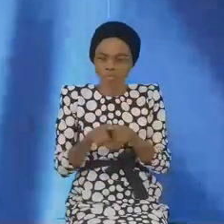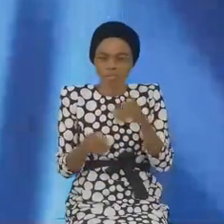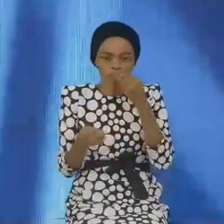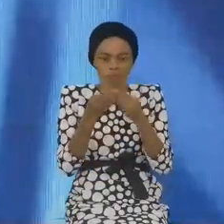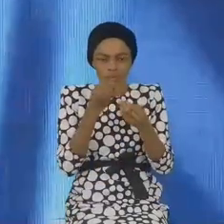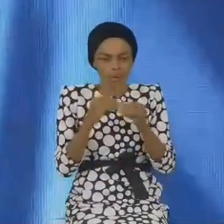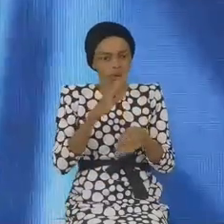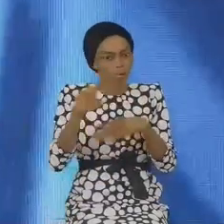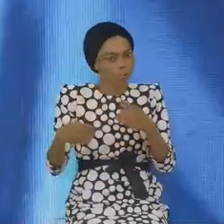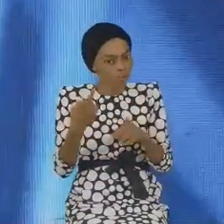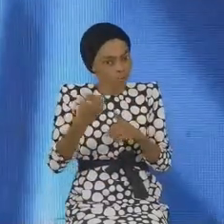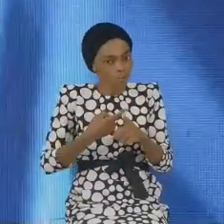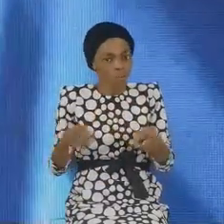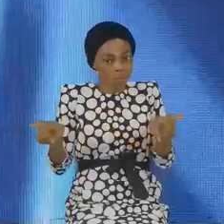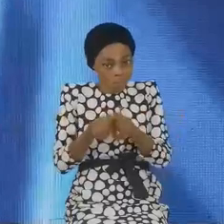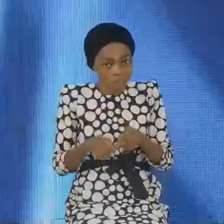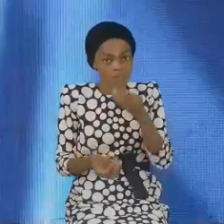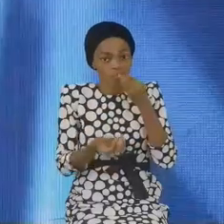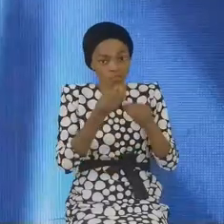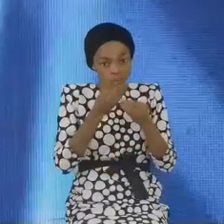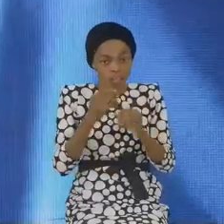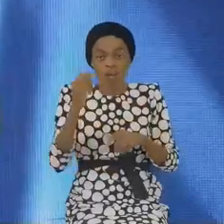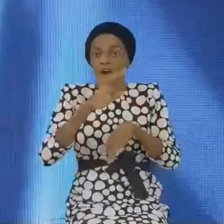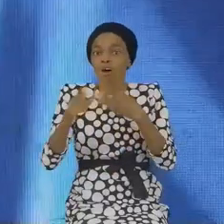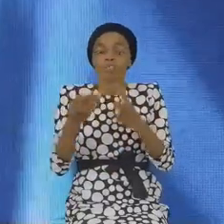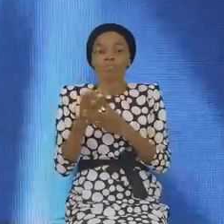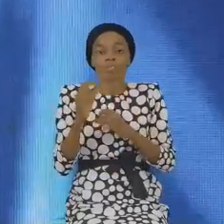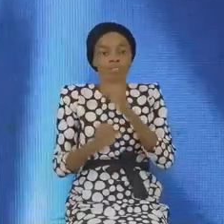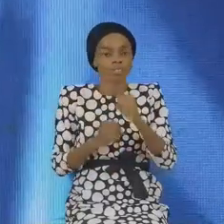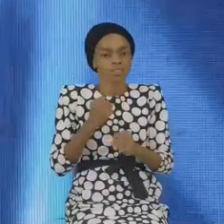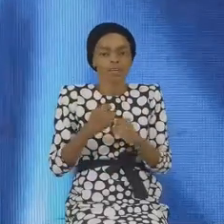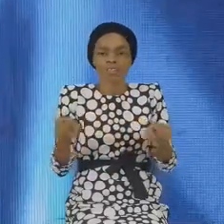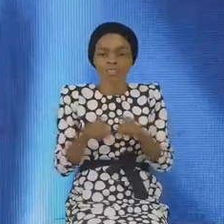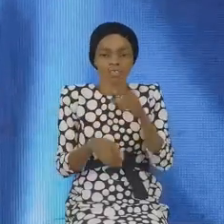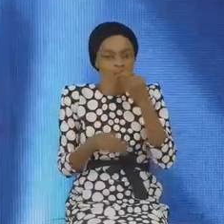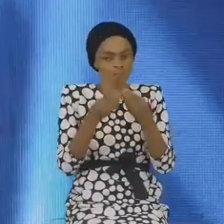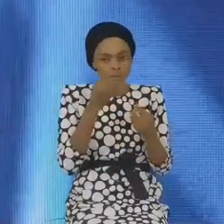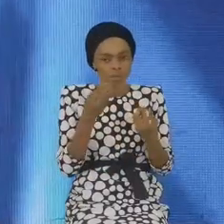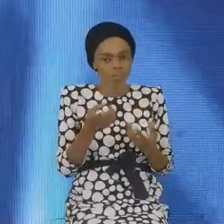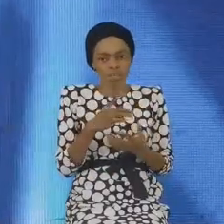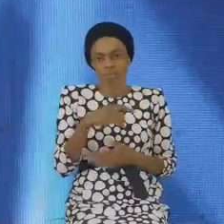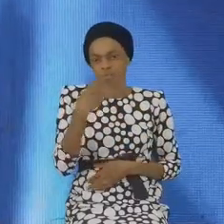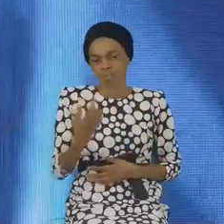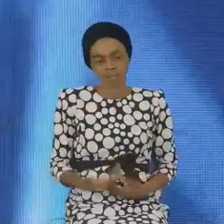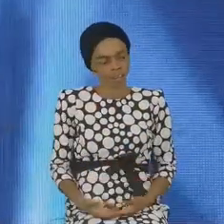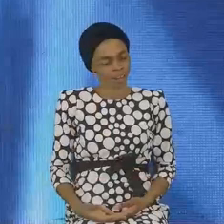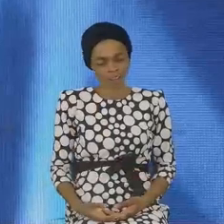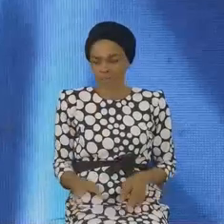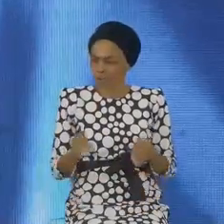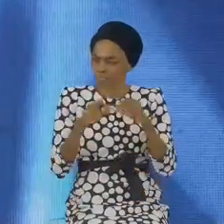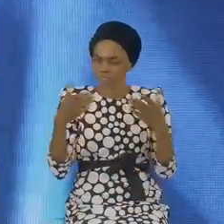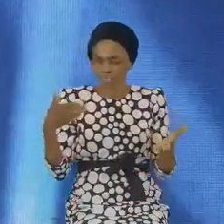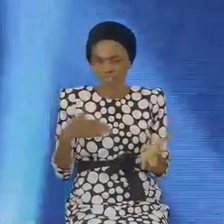tout le mois, la même nourriture, toute l'année, le même repas. Tu vas demander, il n'y a rien d'autre dans la maison, il n'y a rien d'autre au